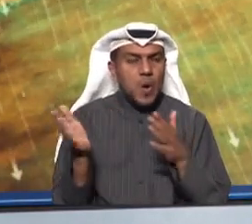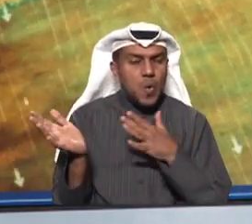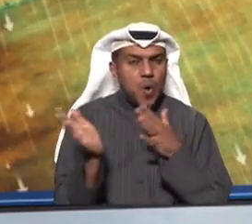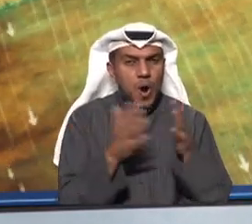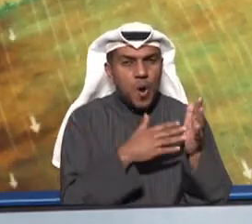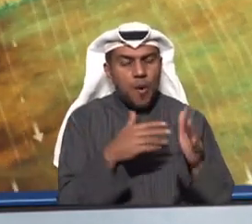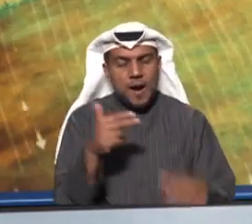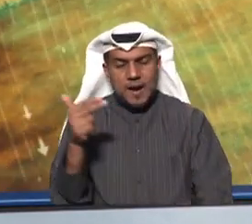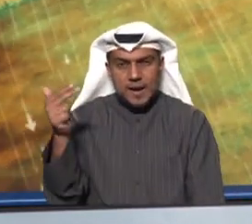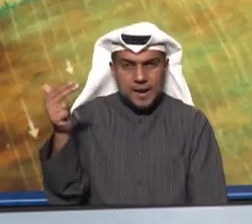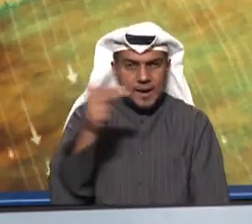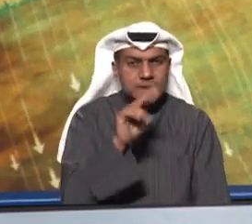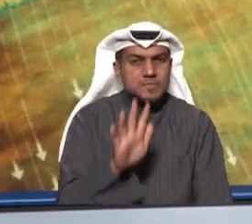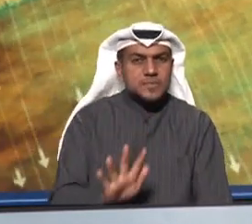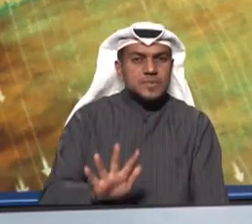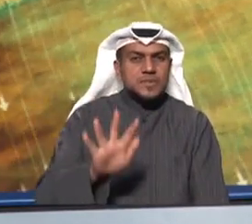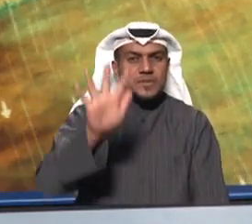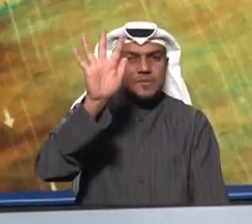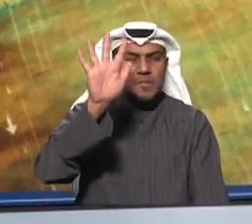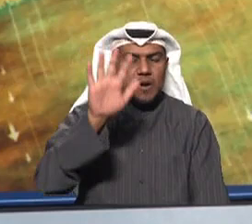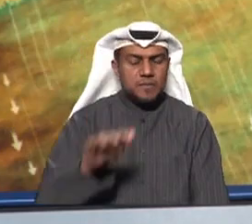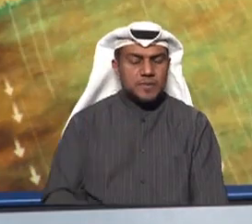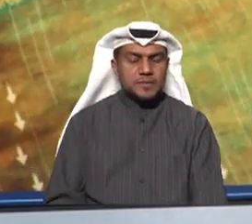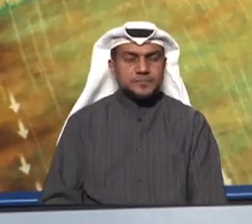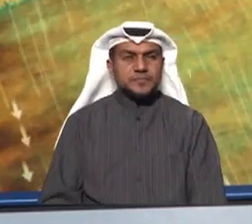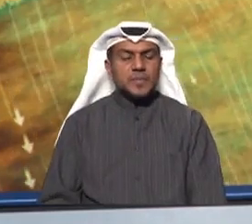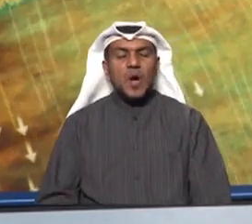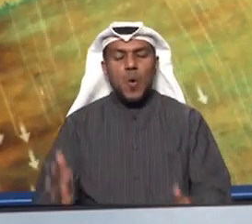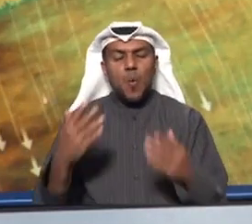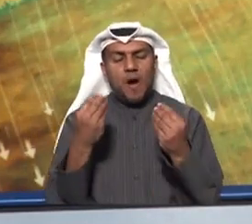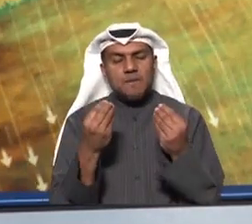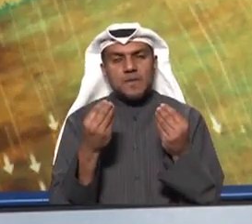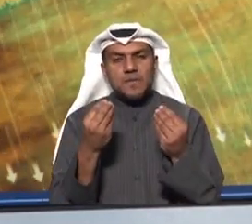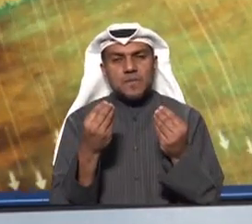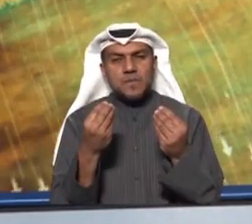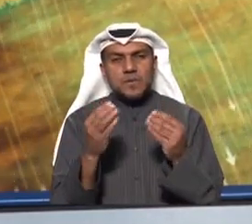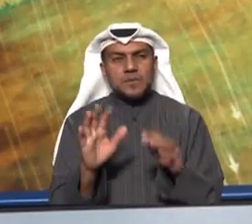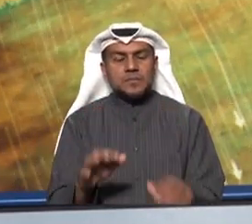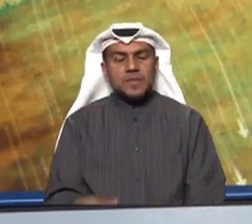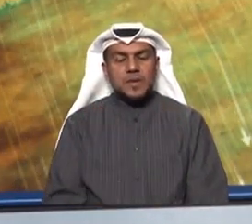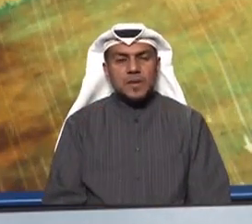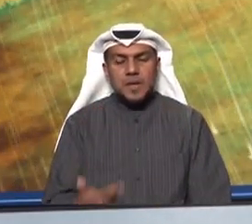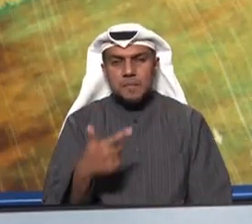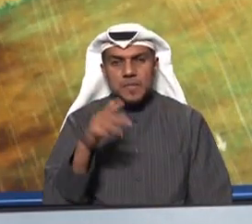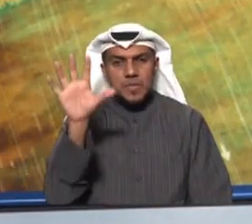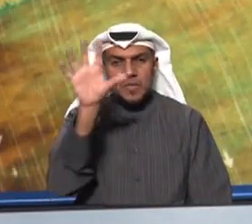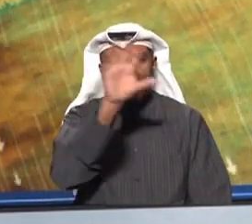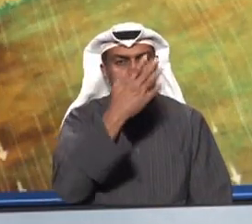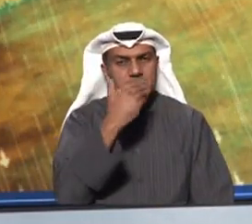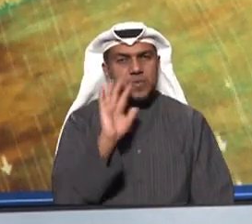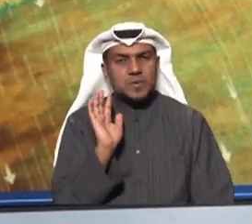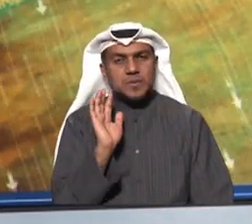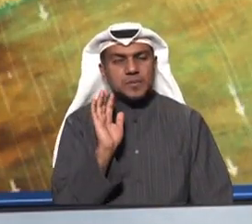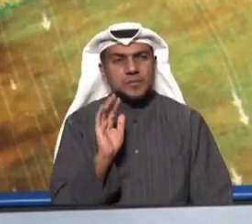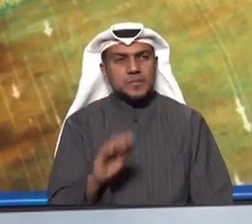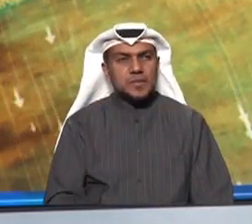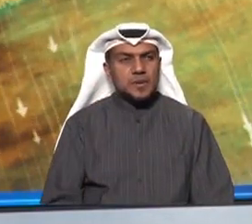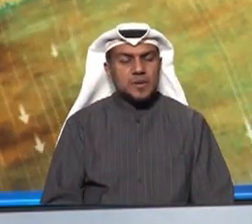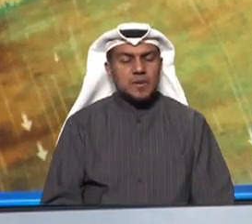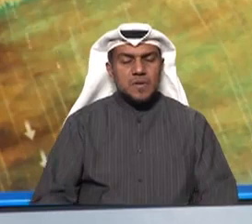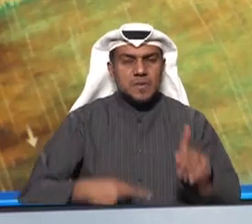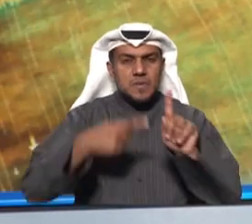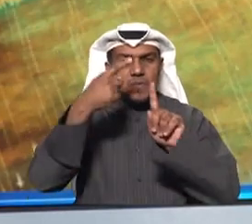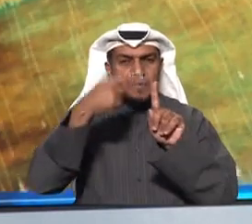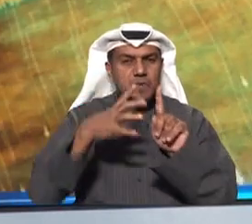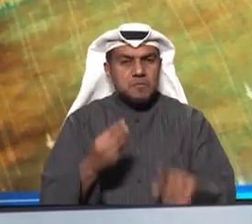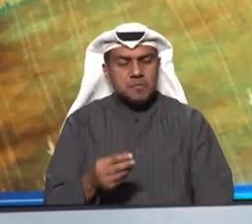الغربية والمناطق الشمالية رياح شمالية غربية خفيفة إلى معتدلة السرعة. السماء راح تكون صافية في نهار يوم الغد، درجات الحرارة العظمى متوقعة